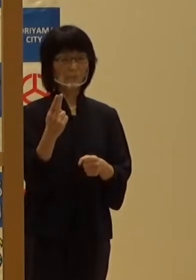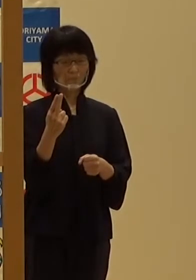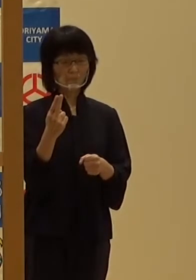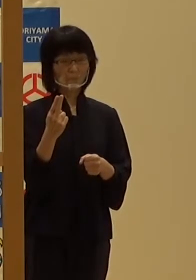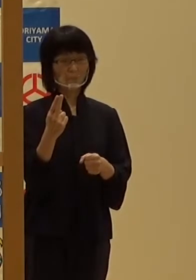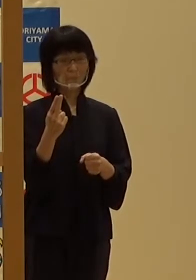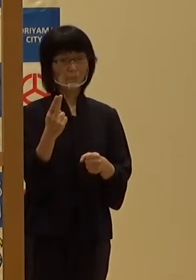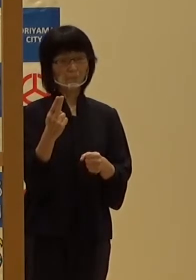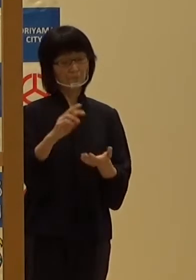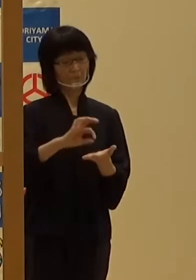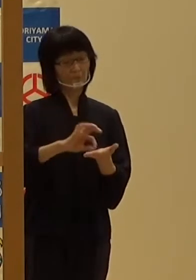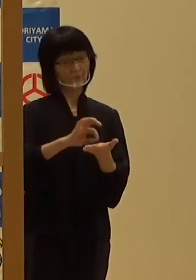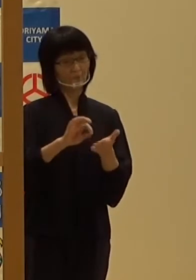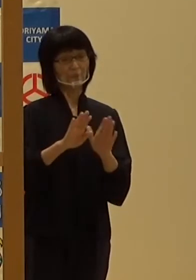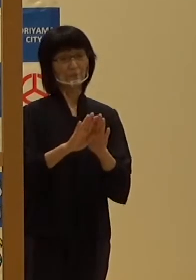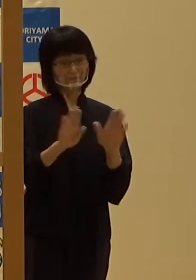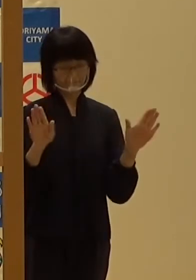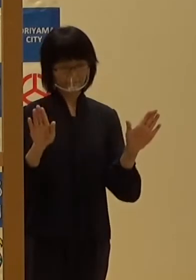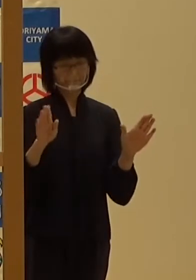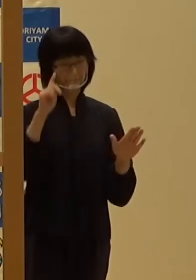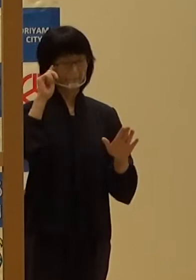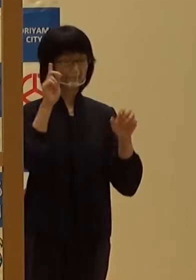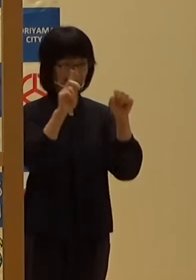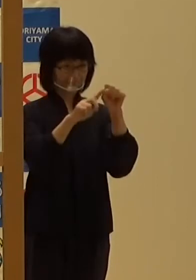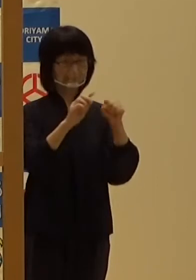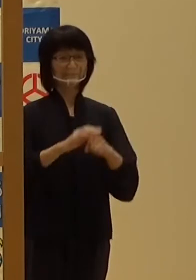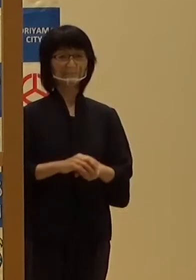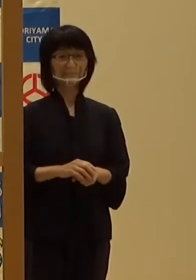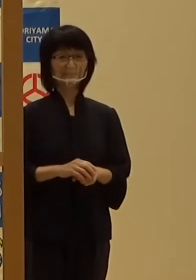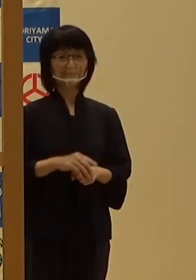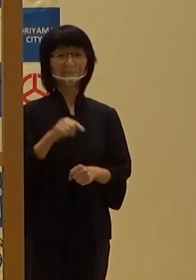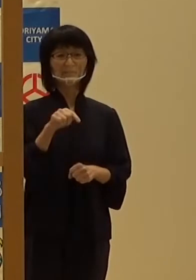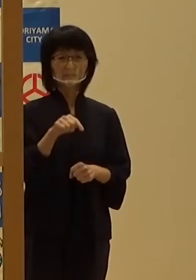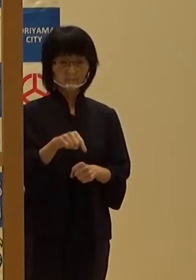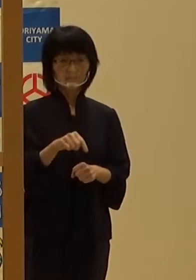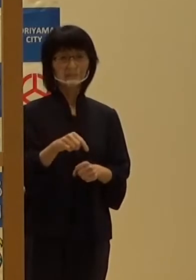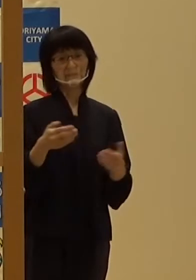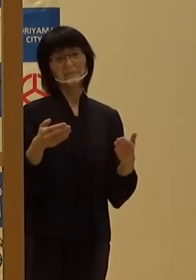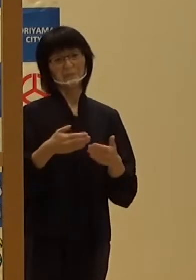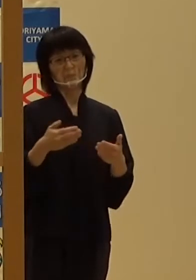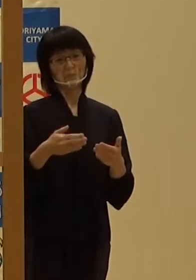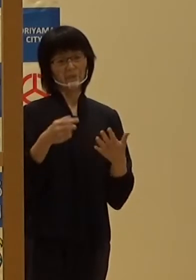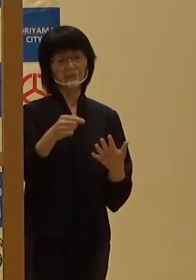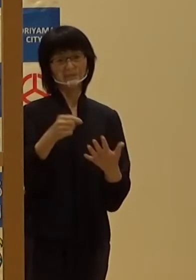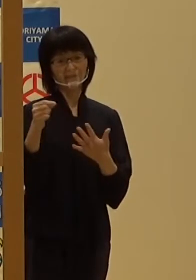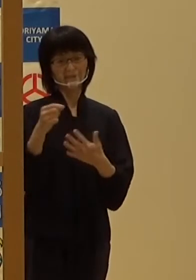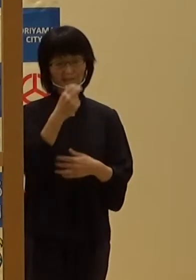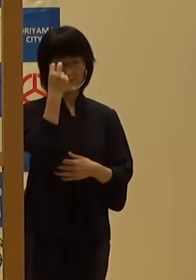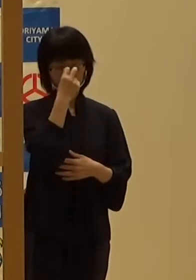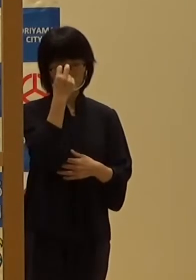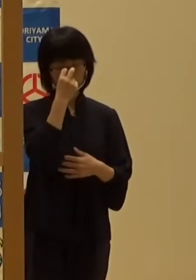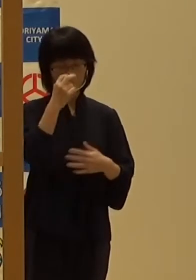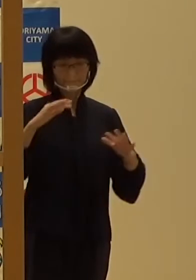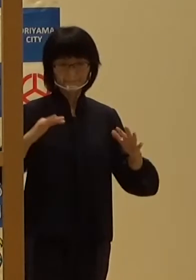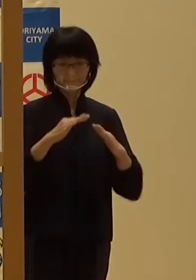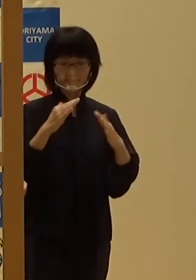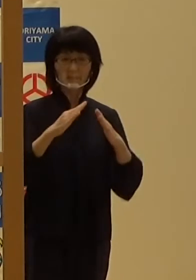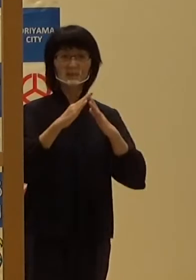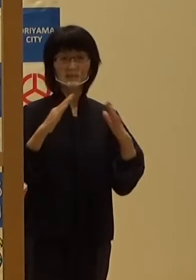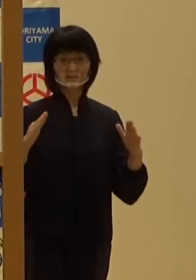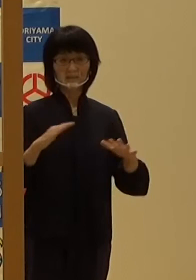してまいることとしております。本事業につきましては、選定審議会委員から、都